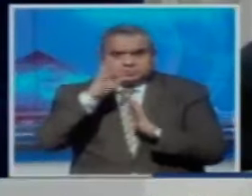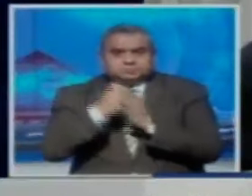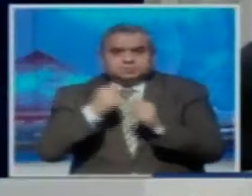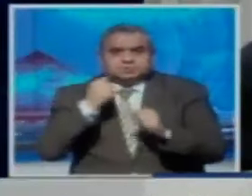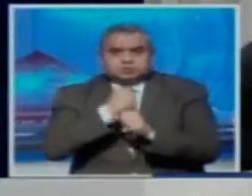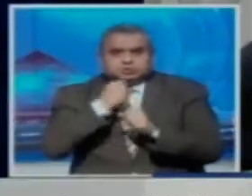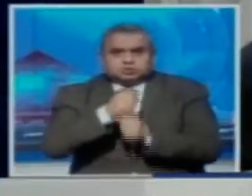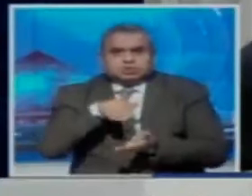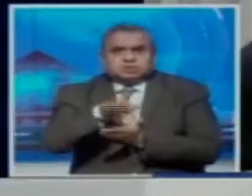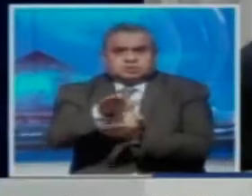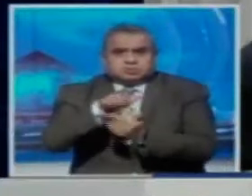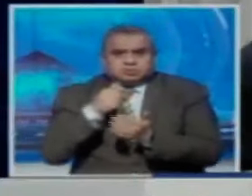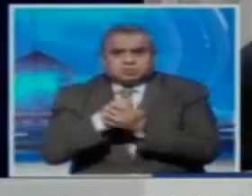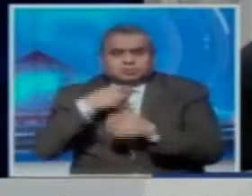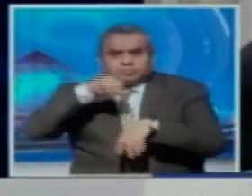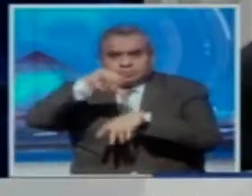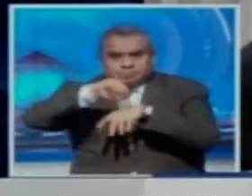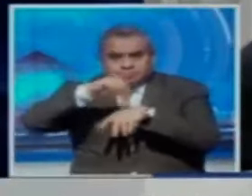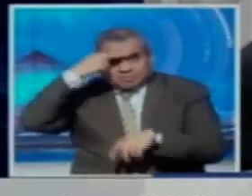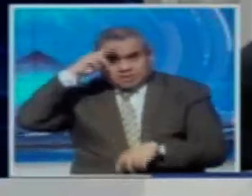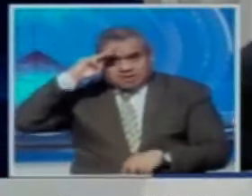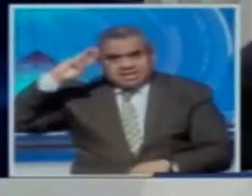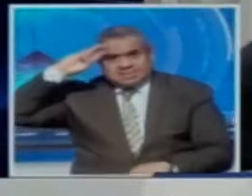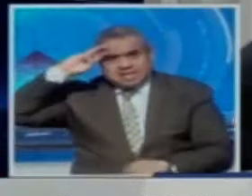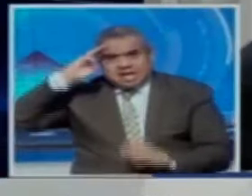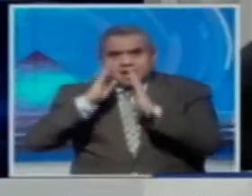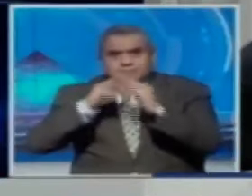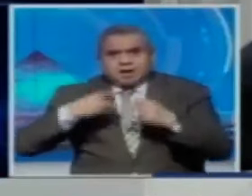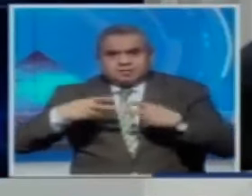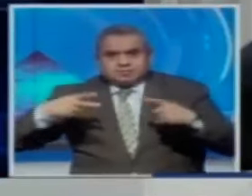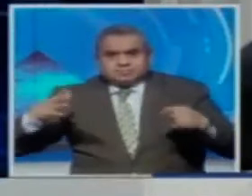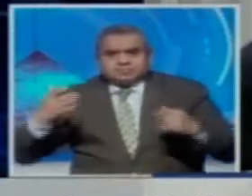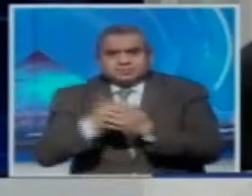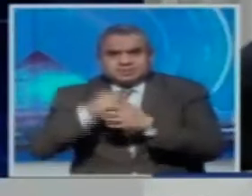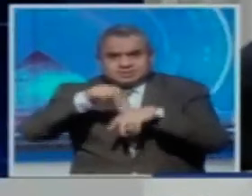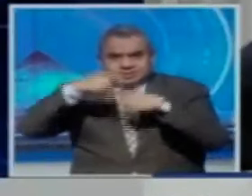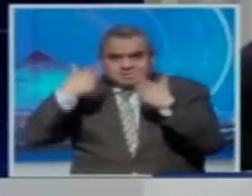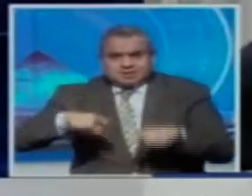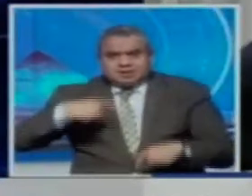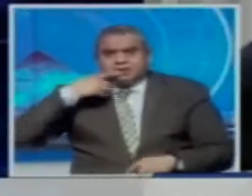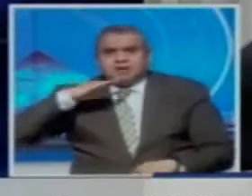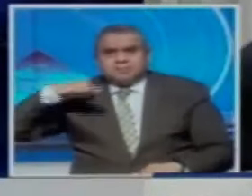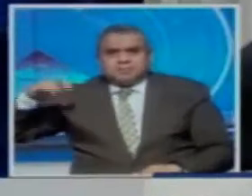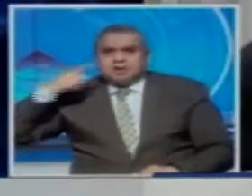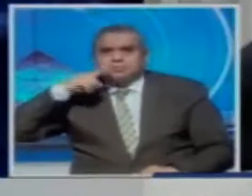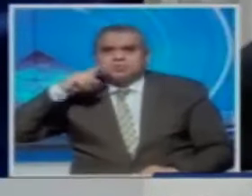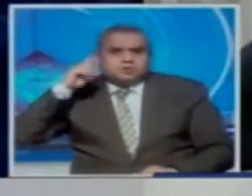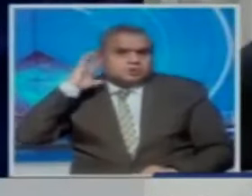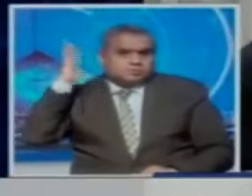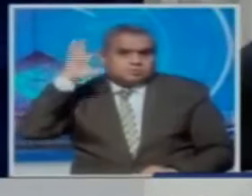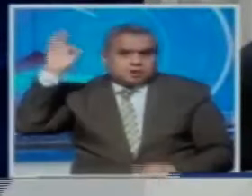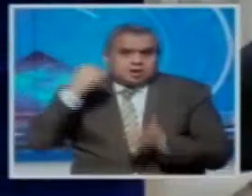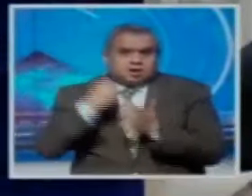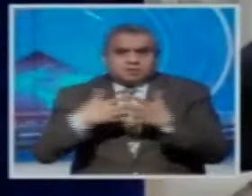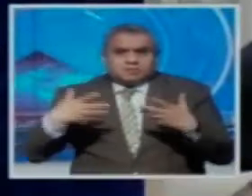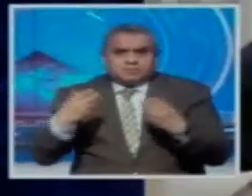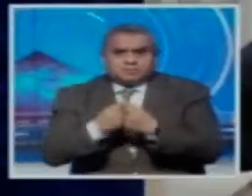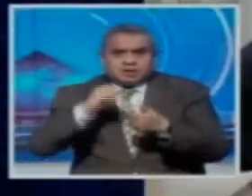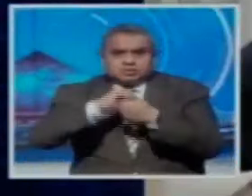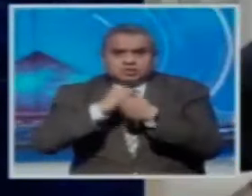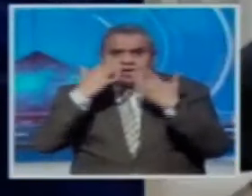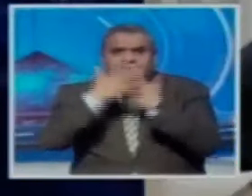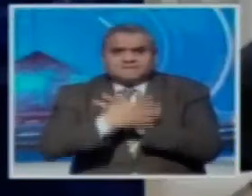يتعلق بتشغيل وإدارة محطة تحيا مصر متعددة الأغراض بميناء الإسكندرية الكبير والتعاون المتناوي